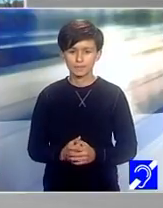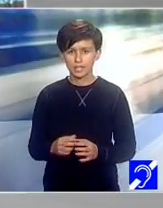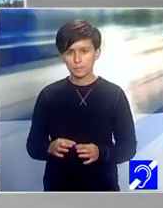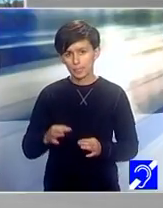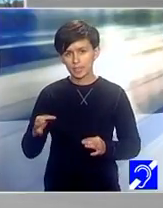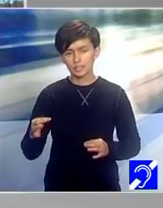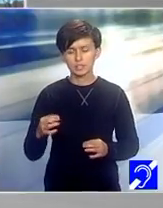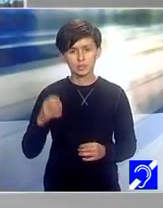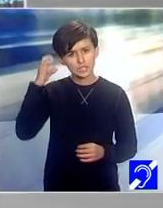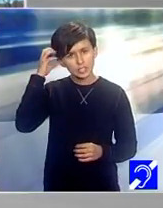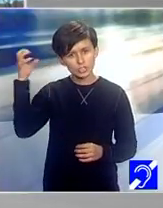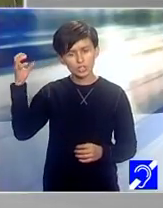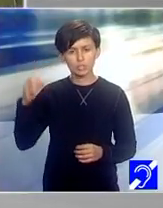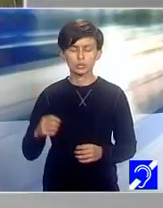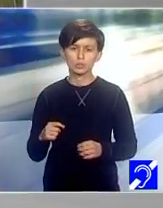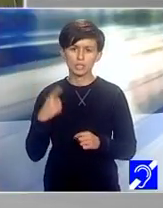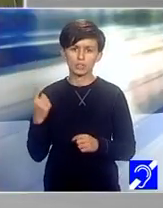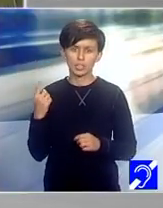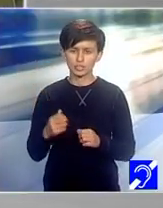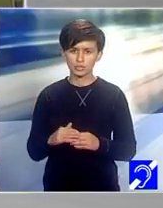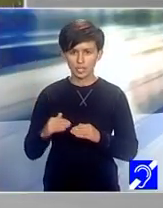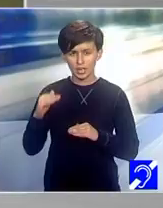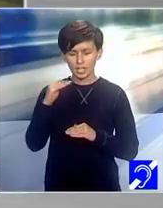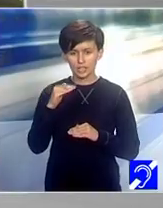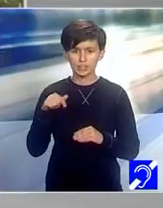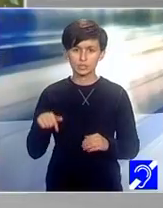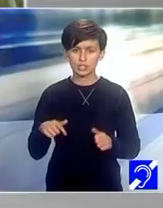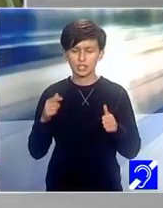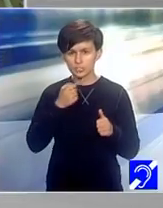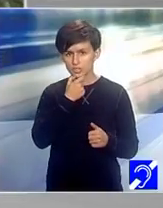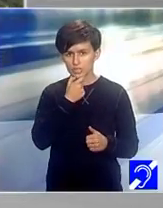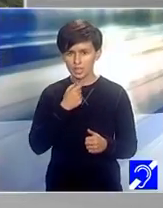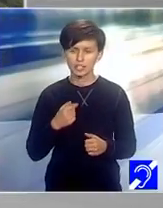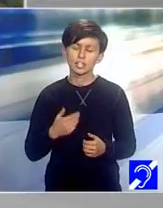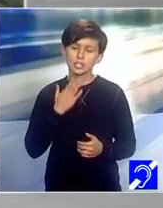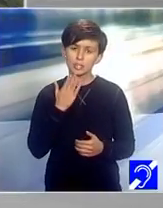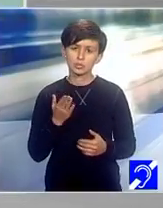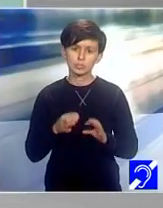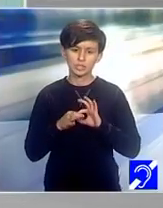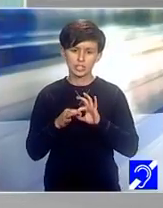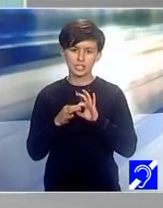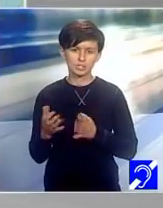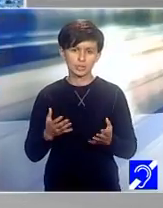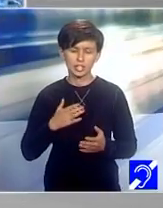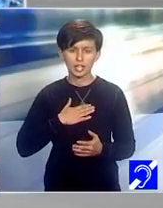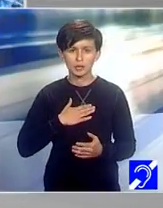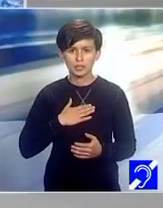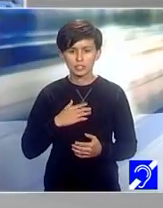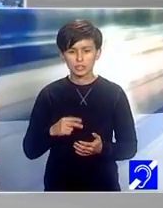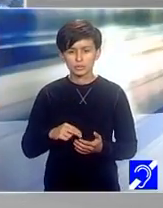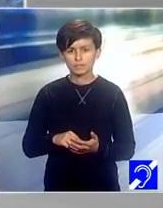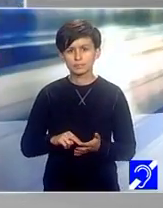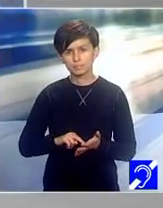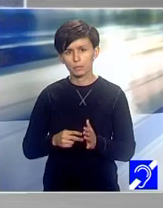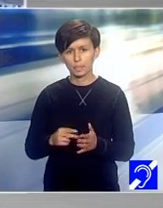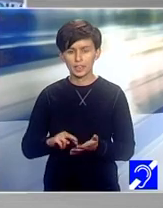culturală a orașului a crescut în acești ani, nu spun datorită nouă, ci datorită relației pe care am avut-o cu administrația, cu operatorii culturali, cu